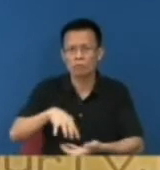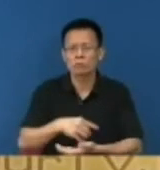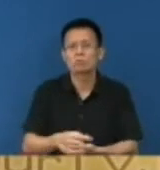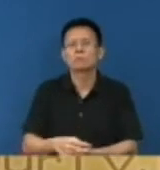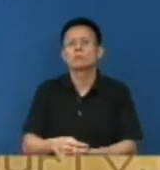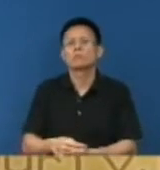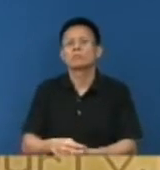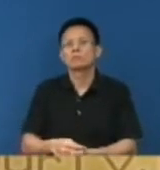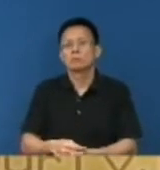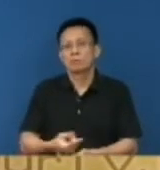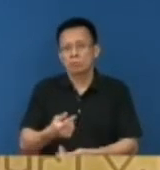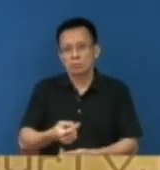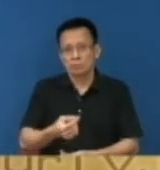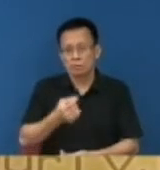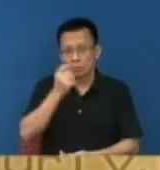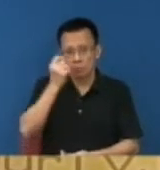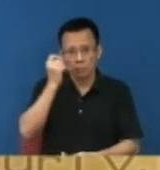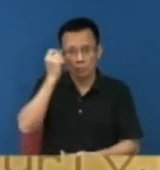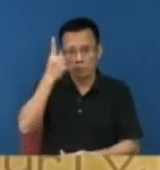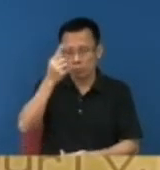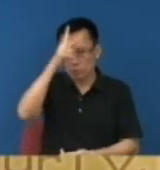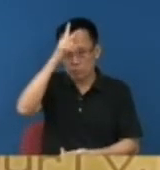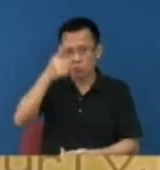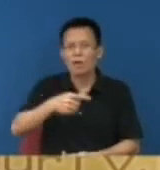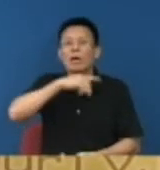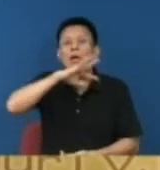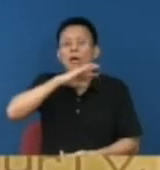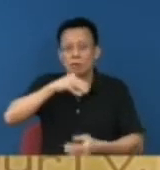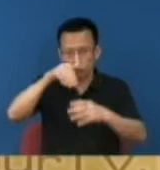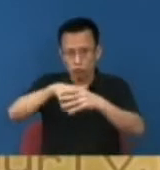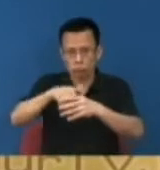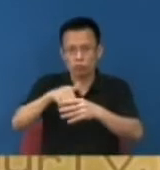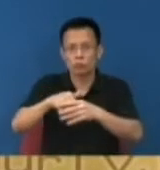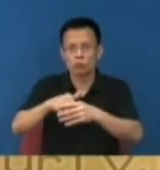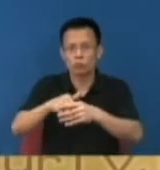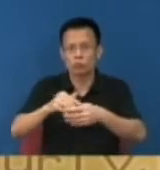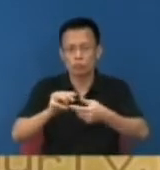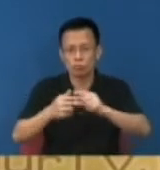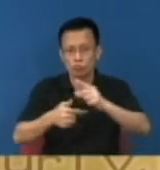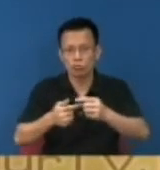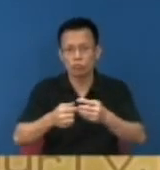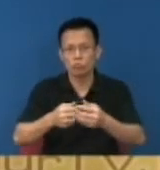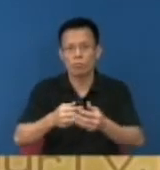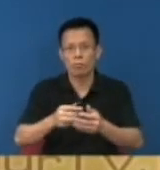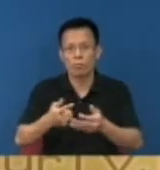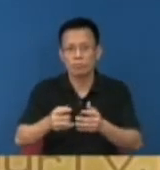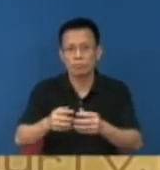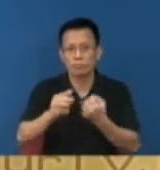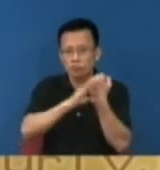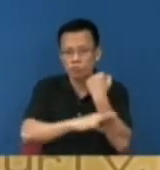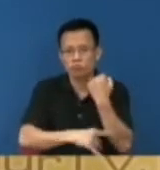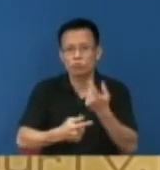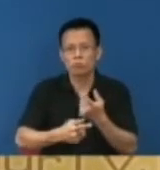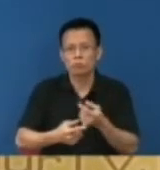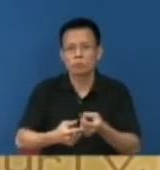嘅呢個假普選嘅過渡方案。而家民主黨和權擦掌，準